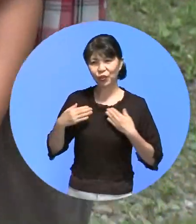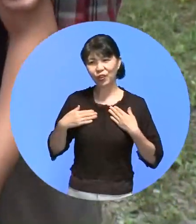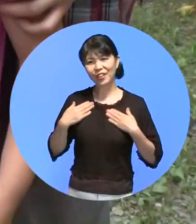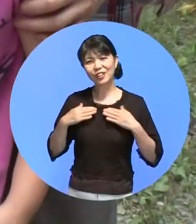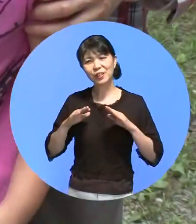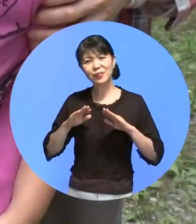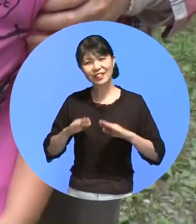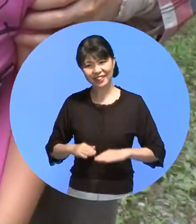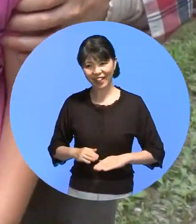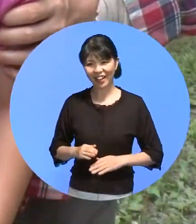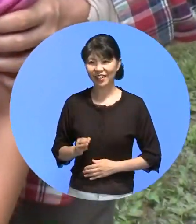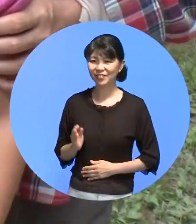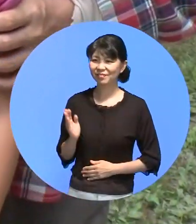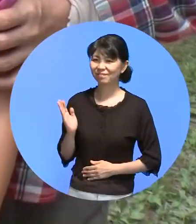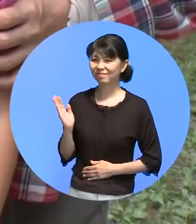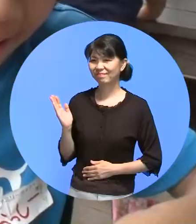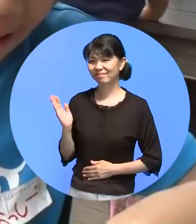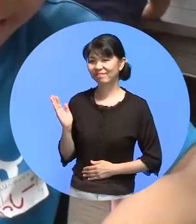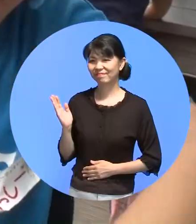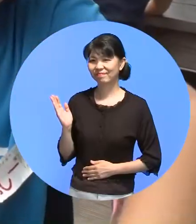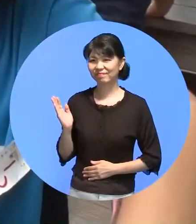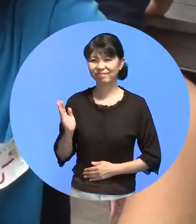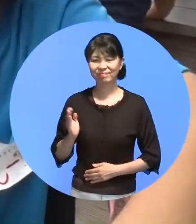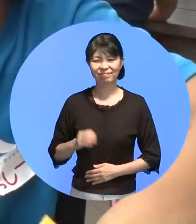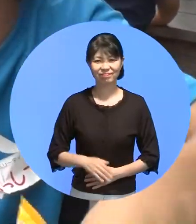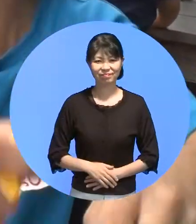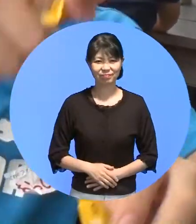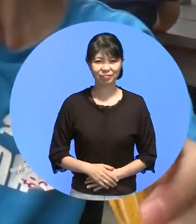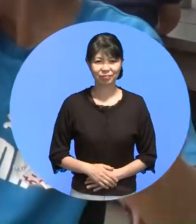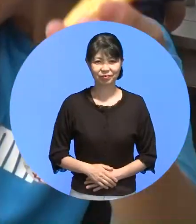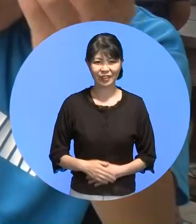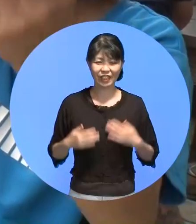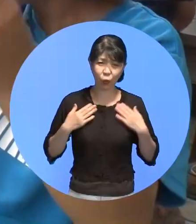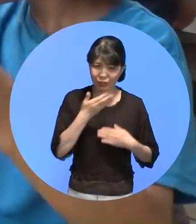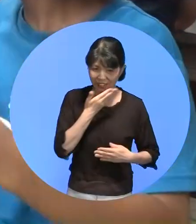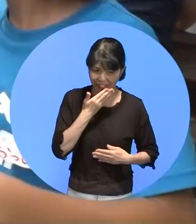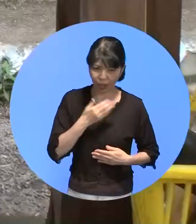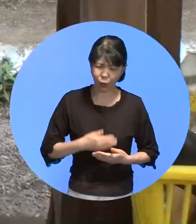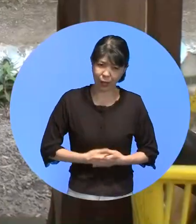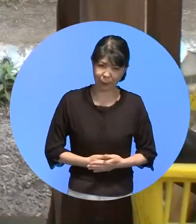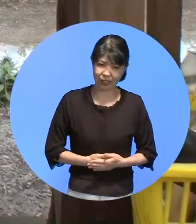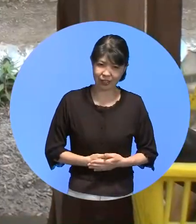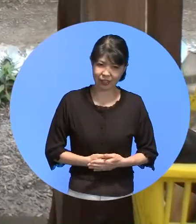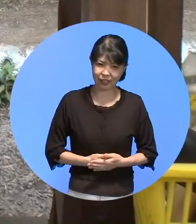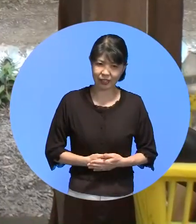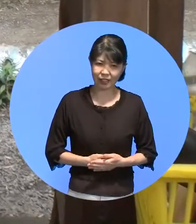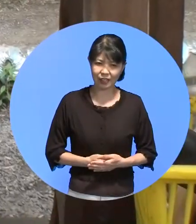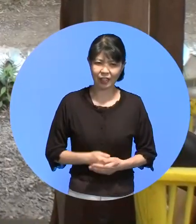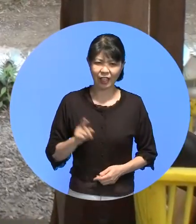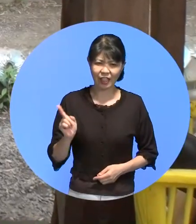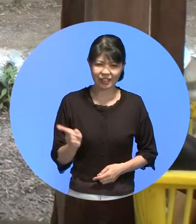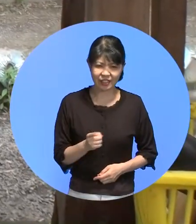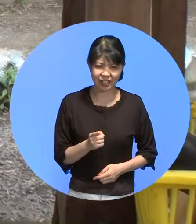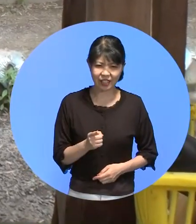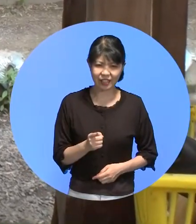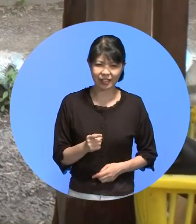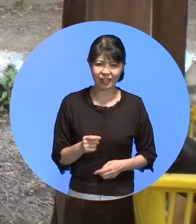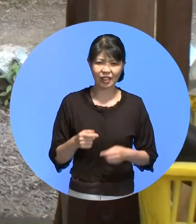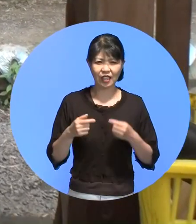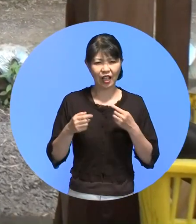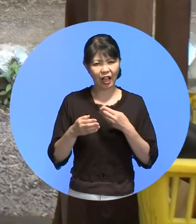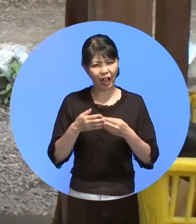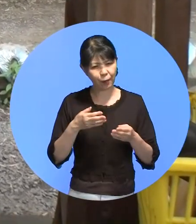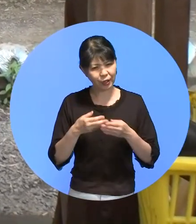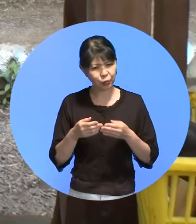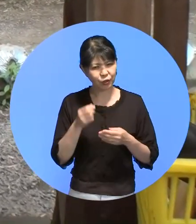を楽しんでいました。 まだいっぱい、 まだいっぱい。 自然に普段あまり触れてないんで、